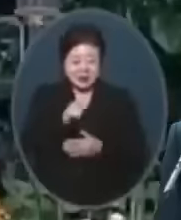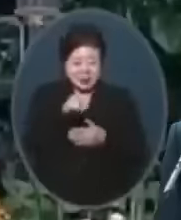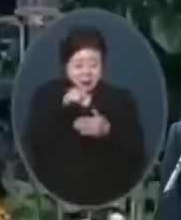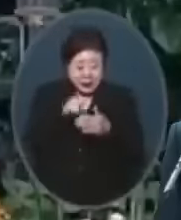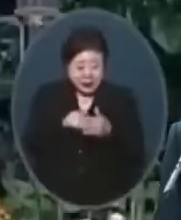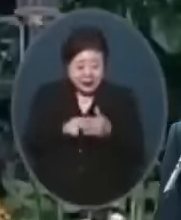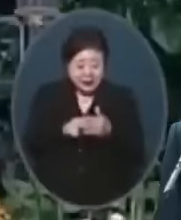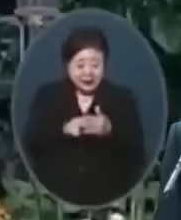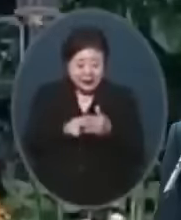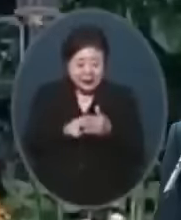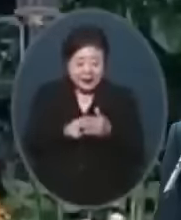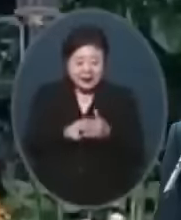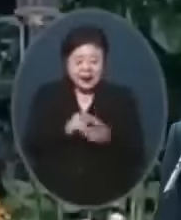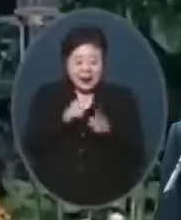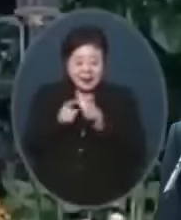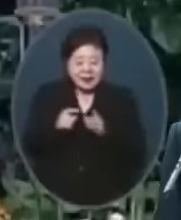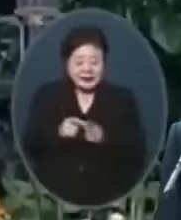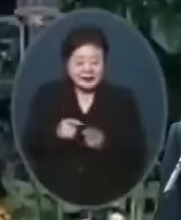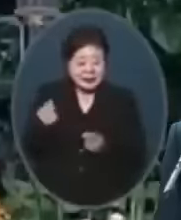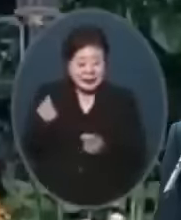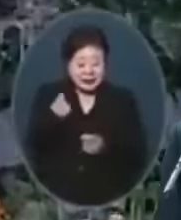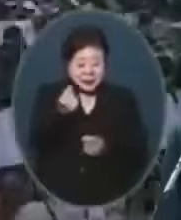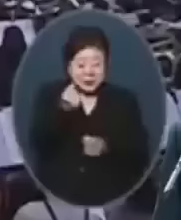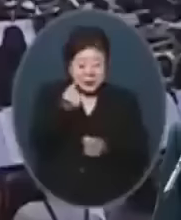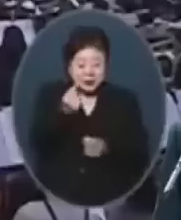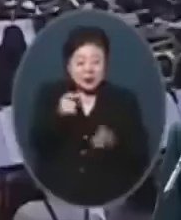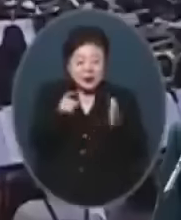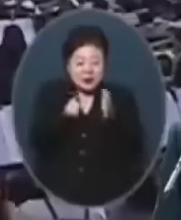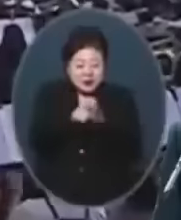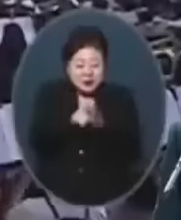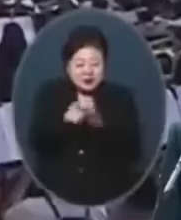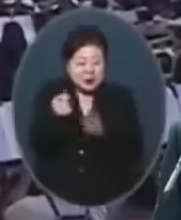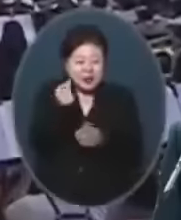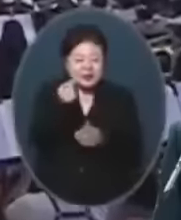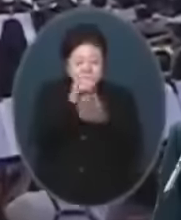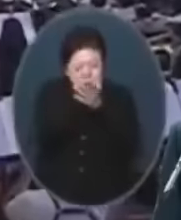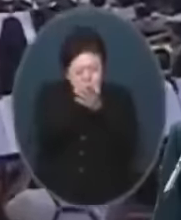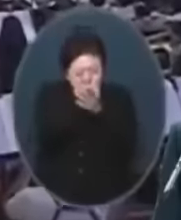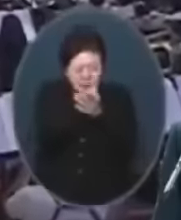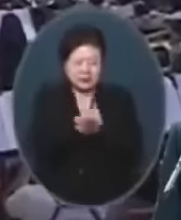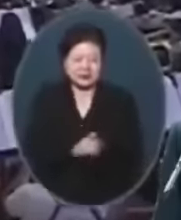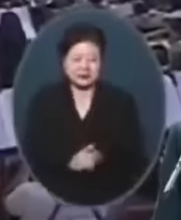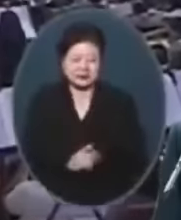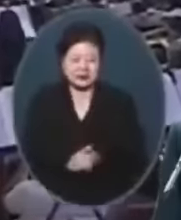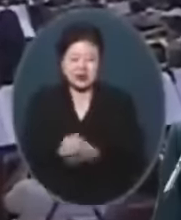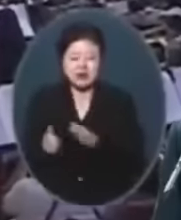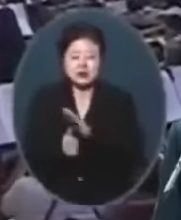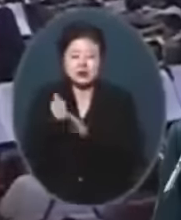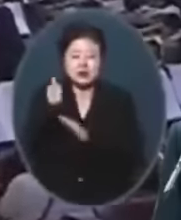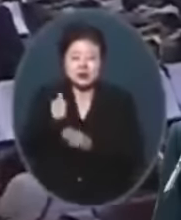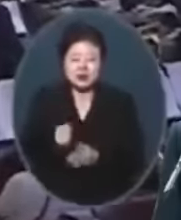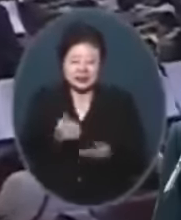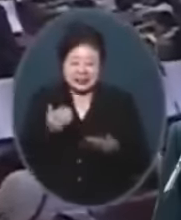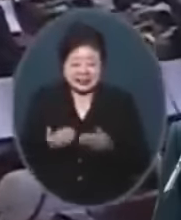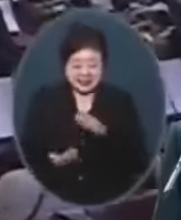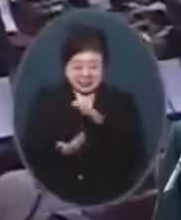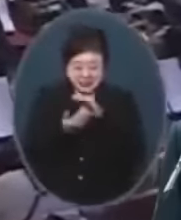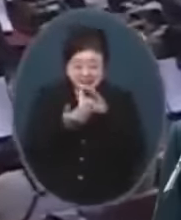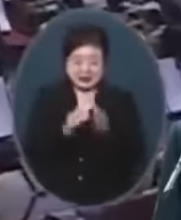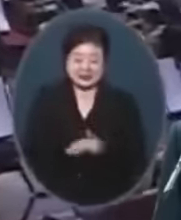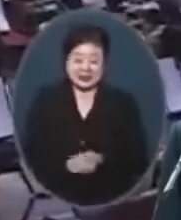마음속에 말씀을 담고 믿음을 가지고 기도하면 소원하는 일이 이루어지는 것입니다.